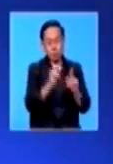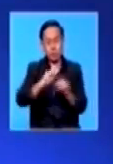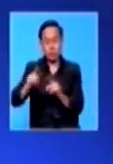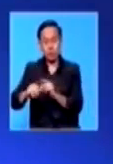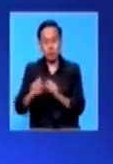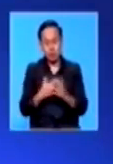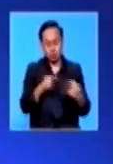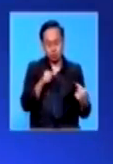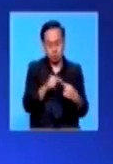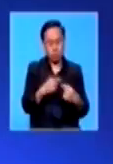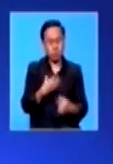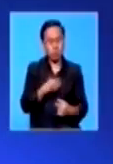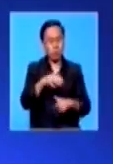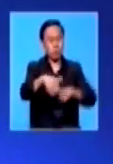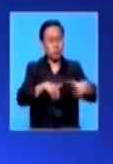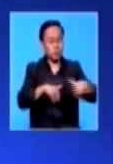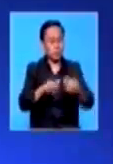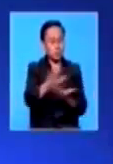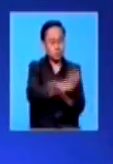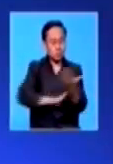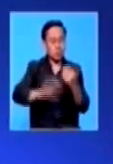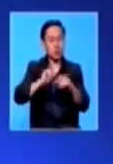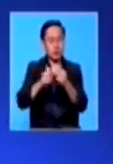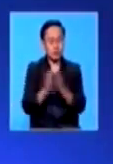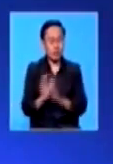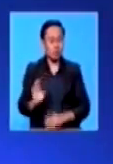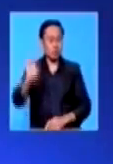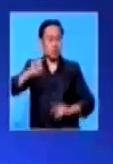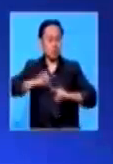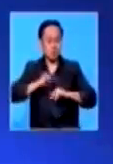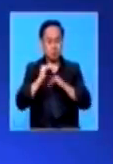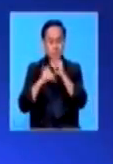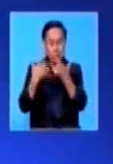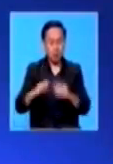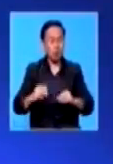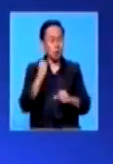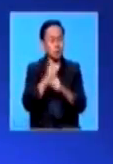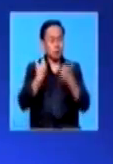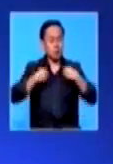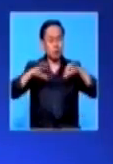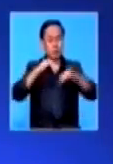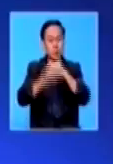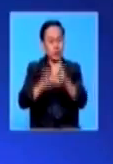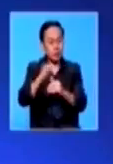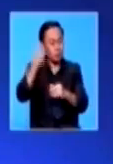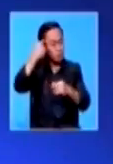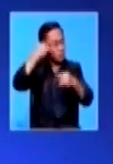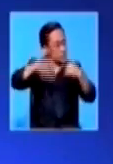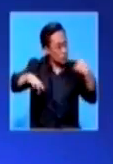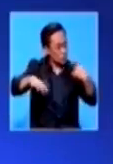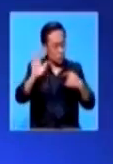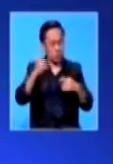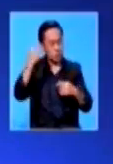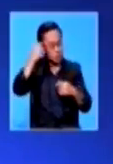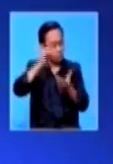การของประเทศทำนองเนี้ยถ้าเอกชนเข้าพัฒนาแล้วแต่ข้าราชการไม่พัฒนาตัวเองมันไปกันไม่ได้เพราะมันคิดคนละอย่างกันน